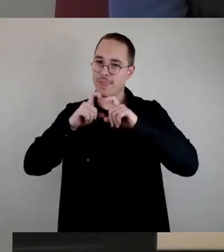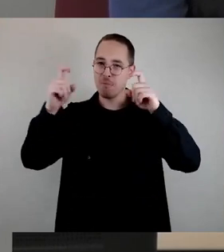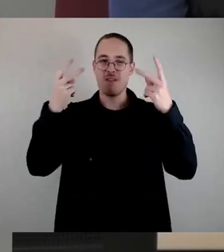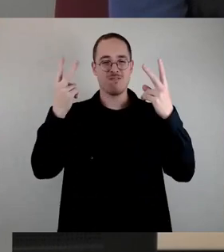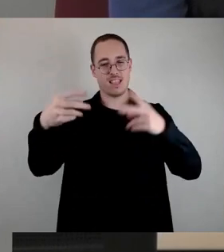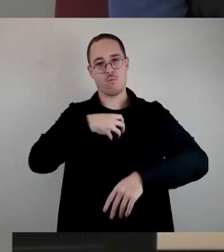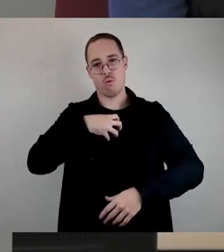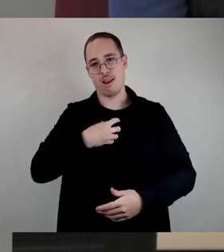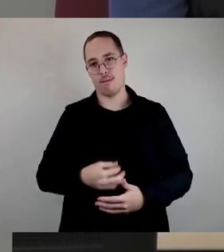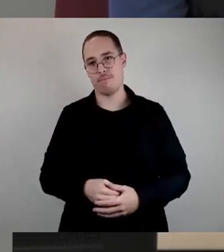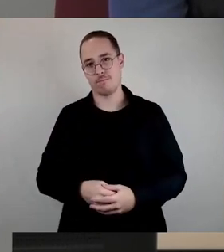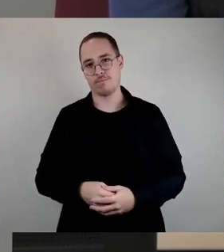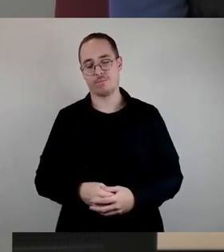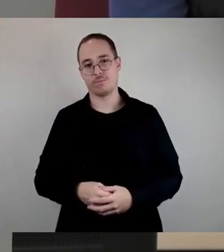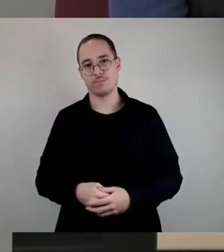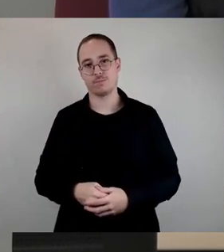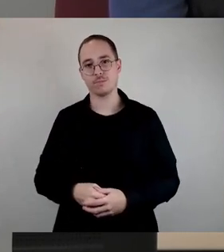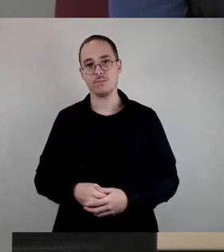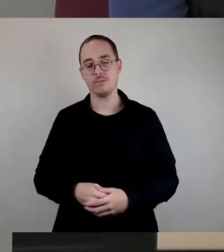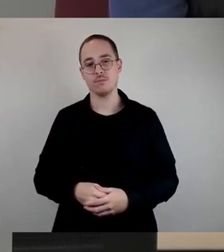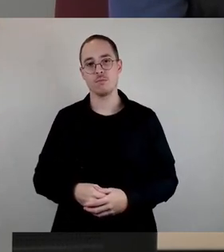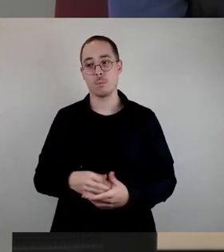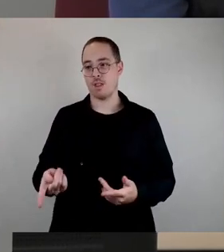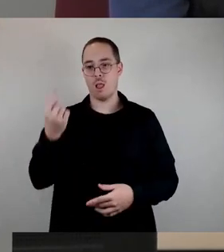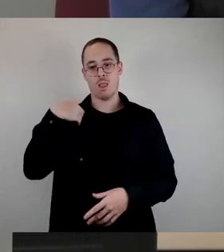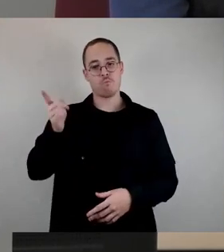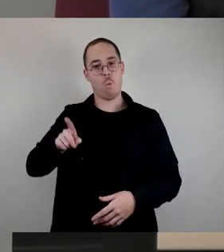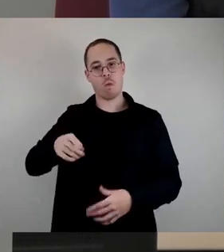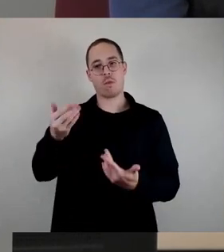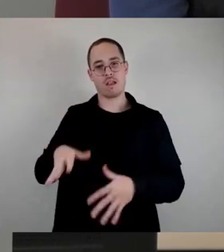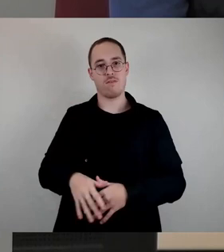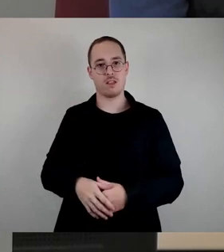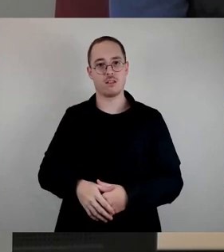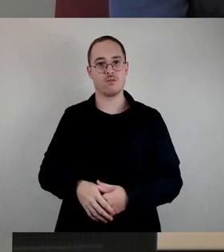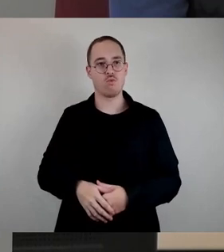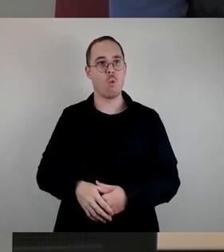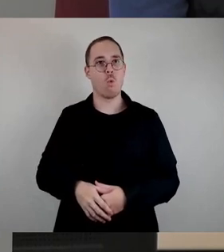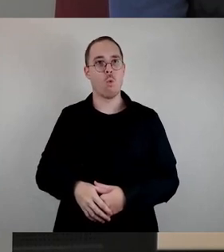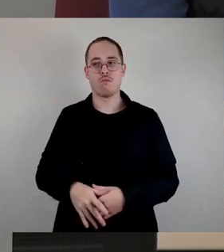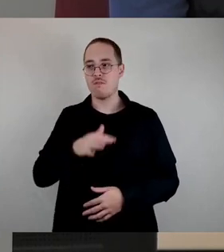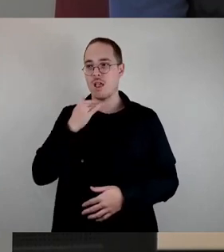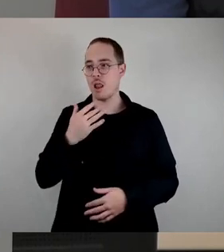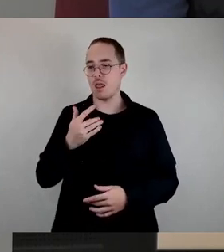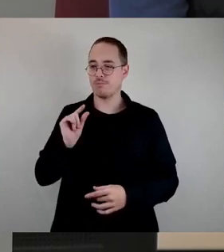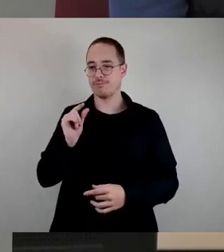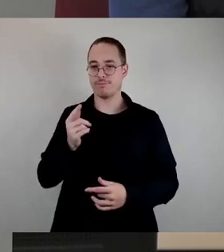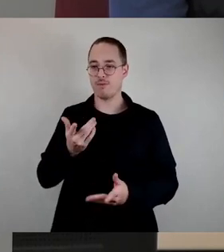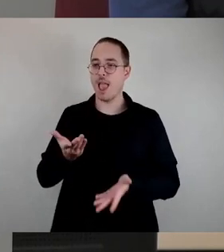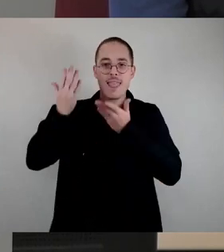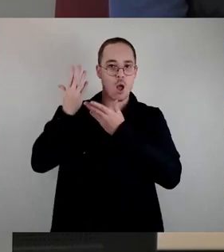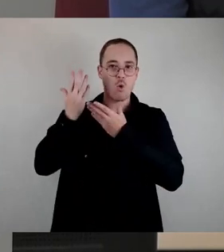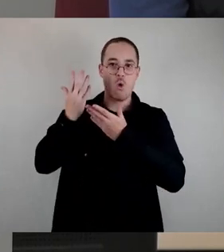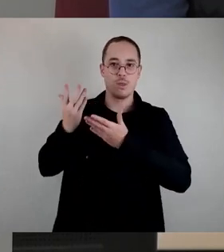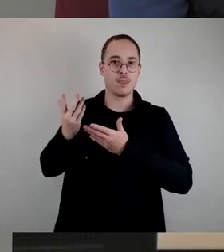Und wir haben tatsächlich die letzten Monate auch im Hintergrund Diskussionen geführt, das stimmt tatsächlich, aber sie haben eben zu nichts wirklich